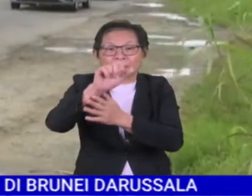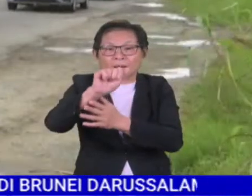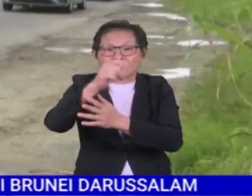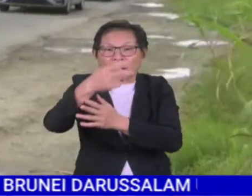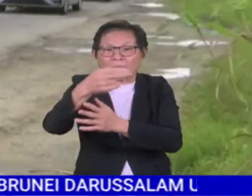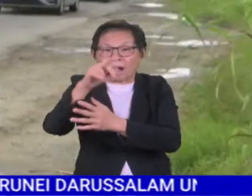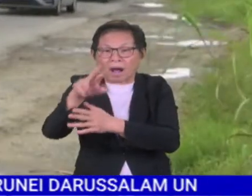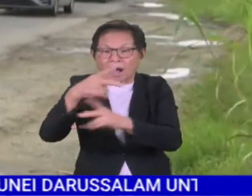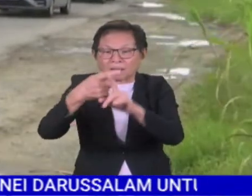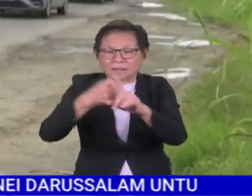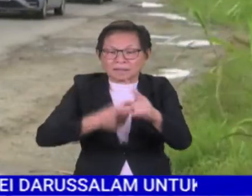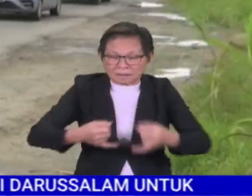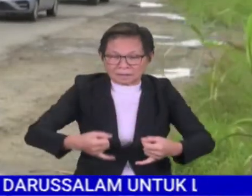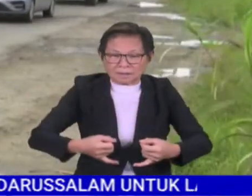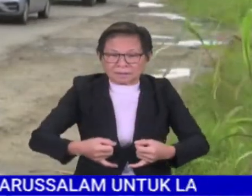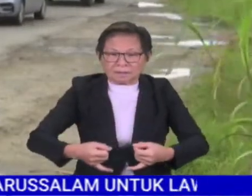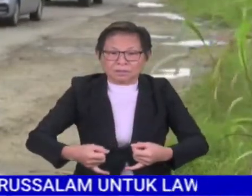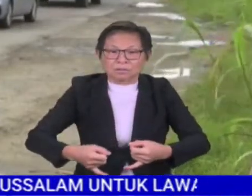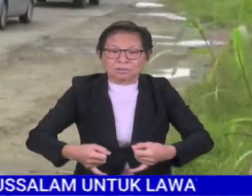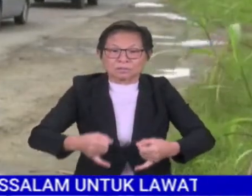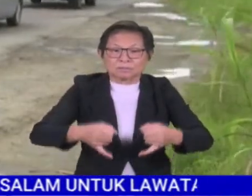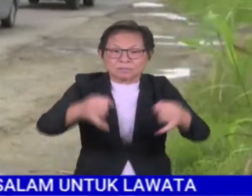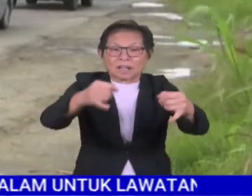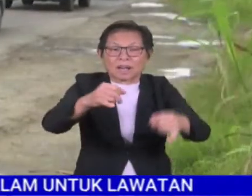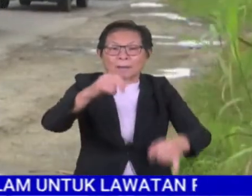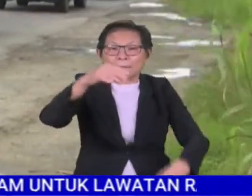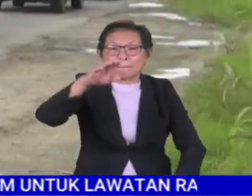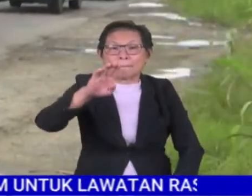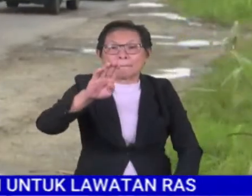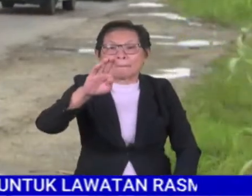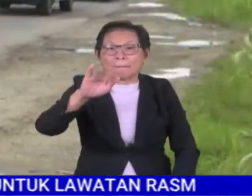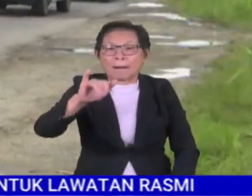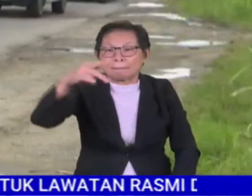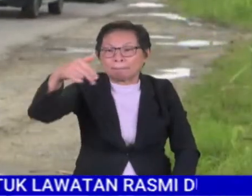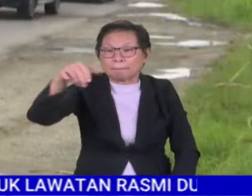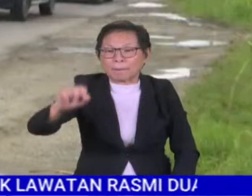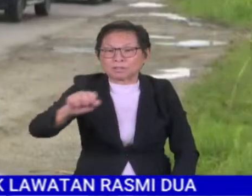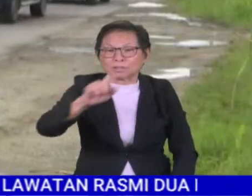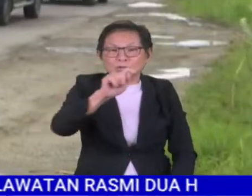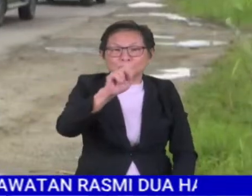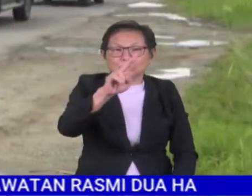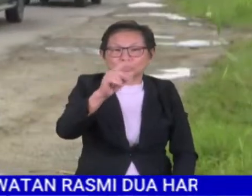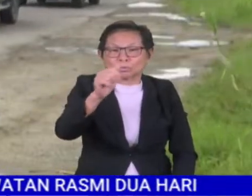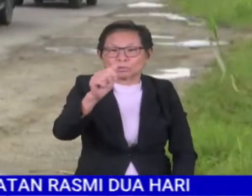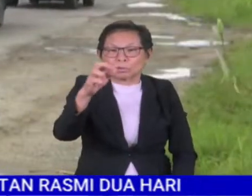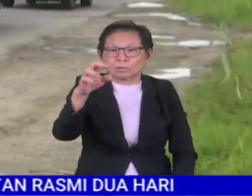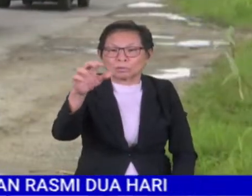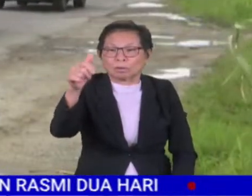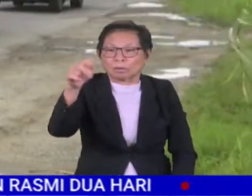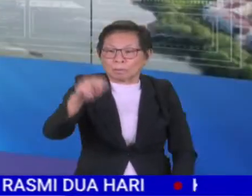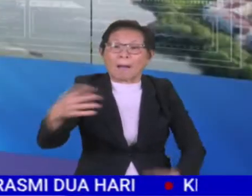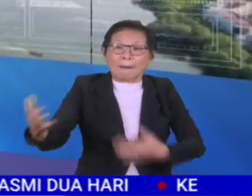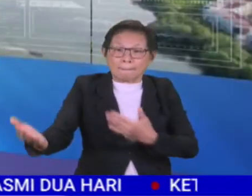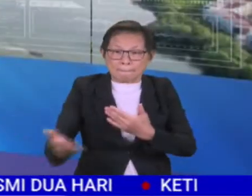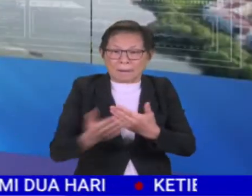hajiman dari Jalan Bypass keluaran kita kembali bersama dengan dia di studio silakan dia